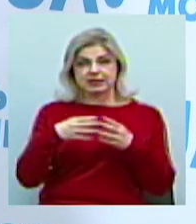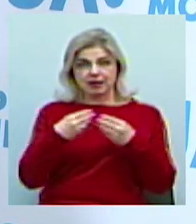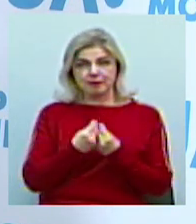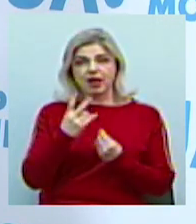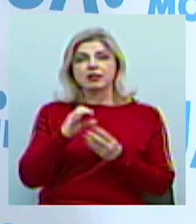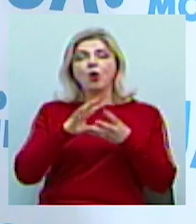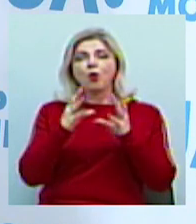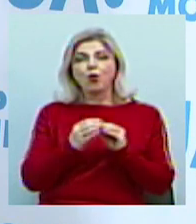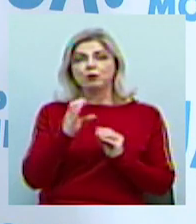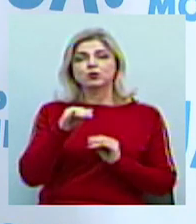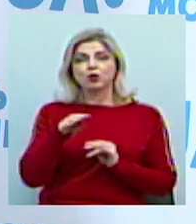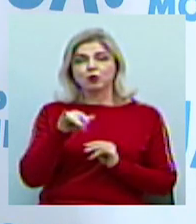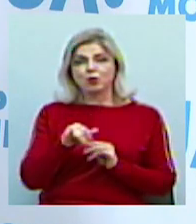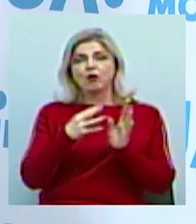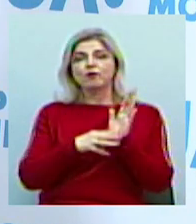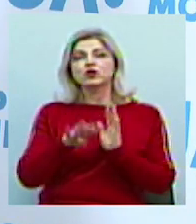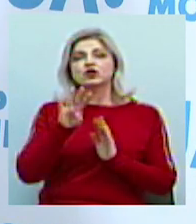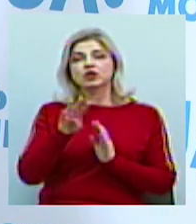суму